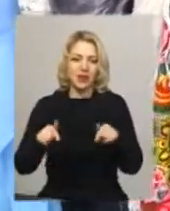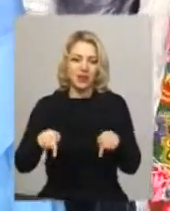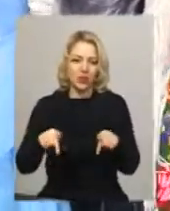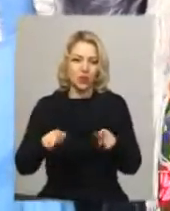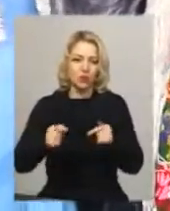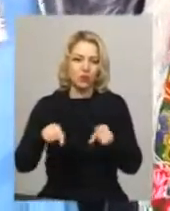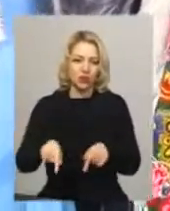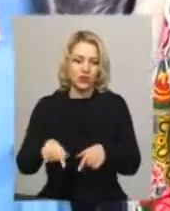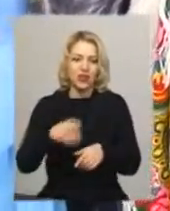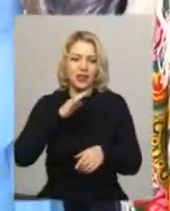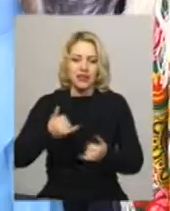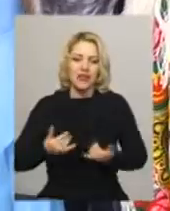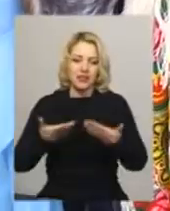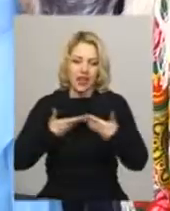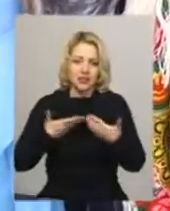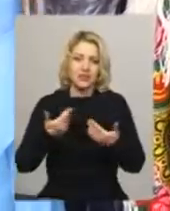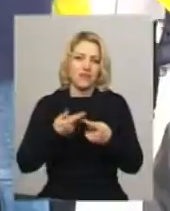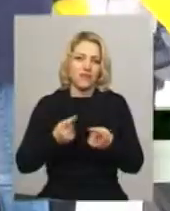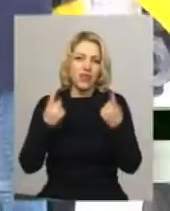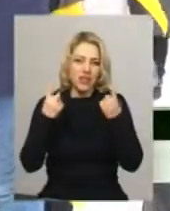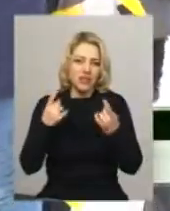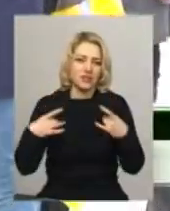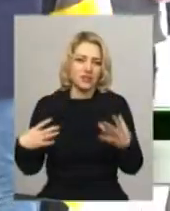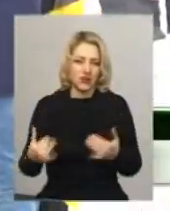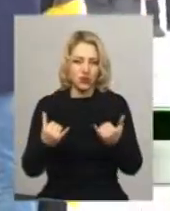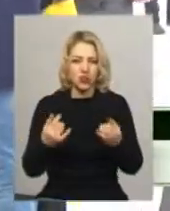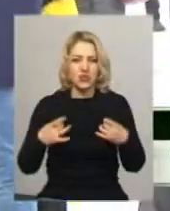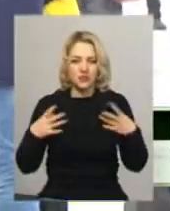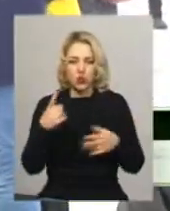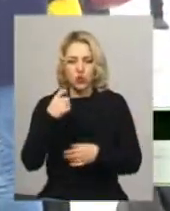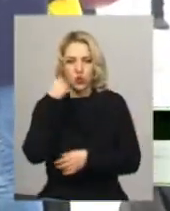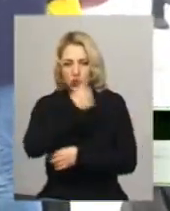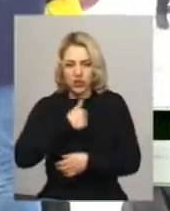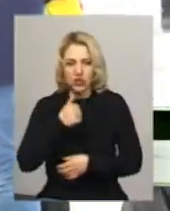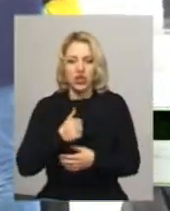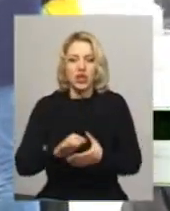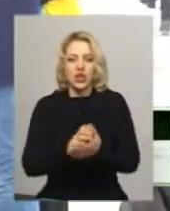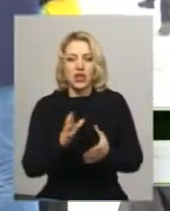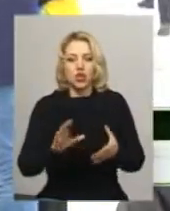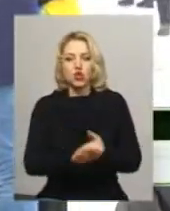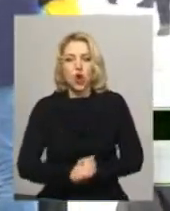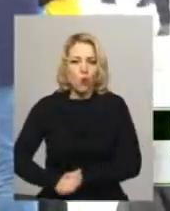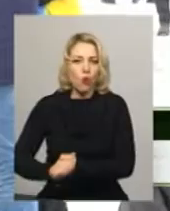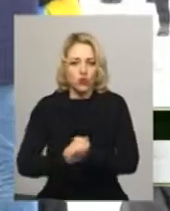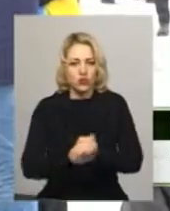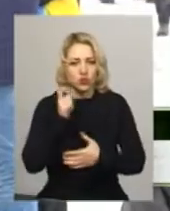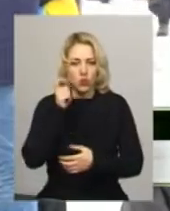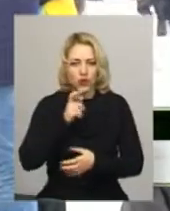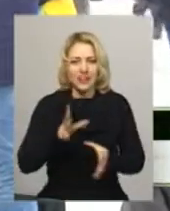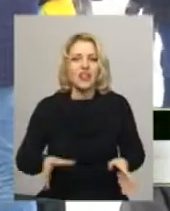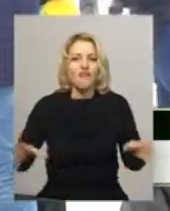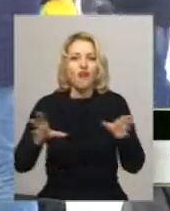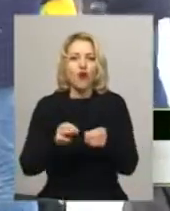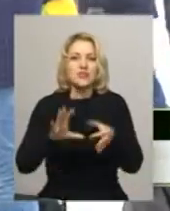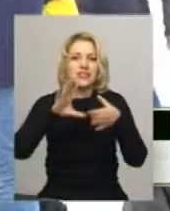тому що це для нас дуже велике свято. Сьогодні святкується 100-річчя Соборності України, воз'єднання